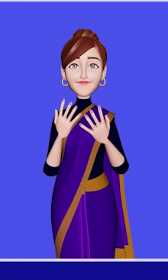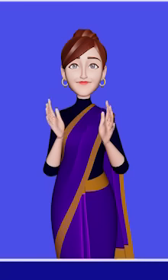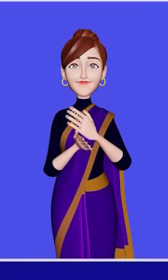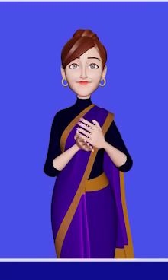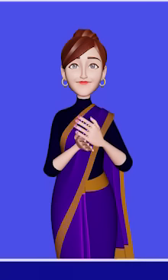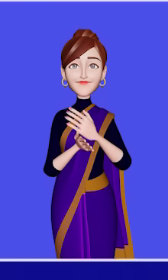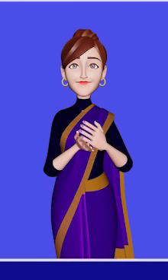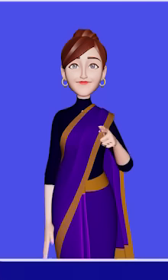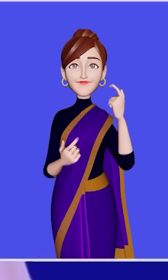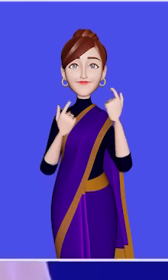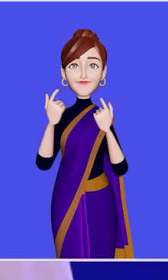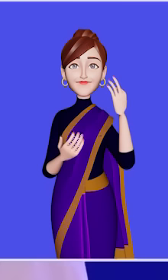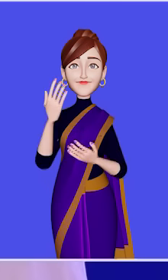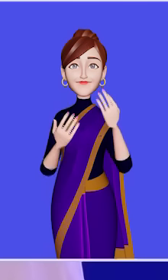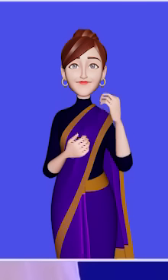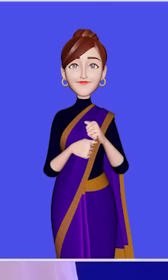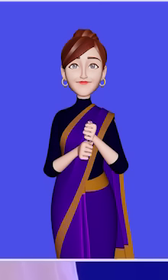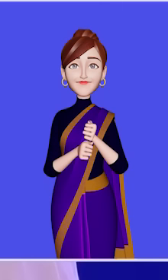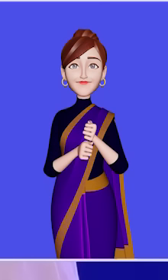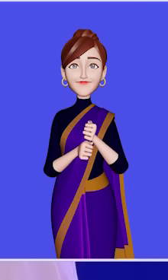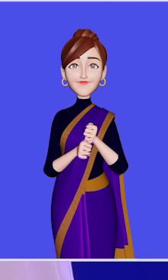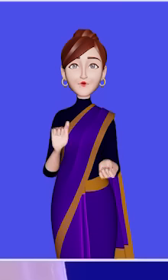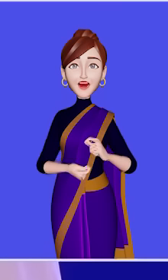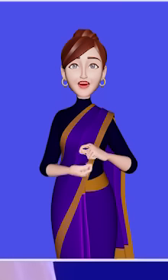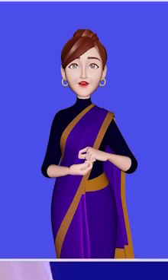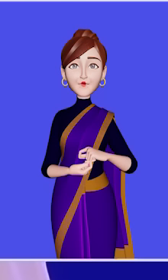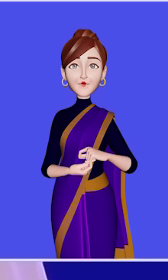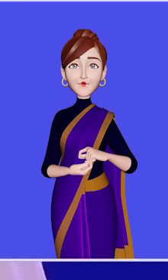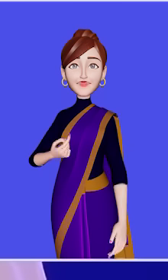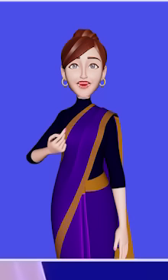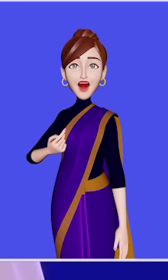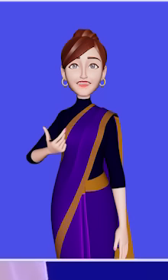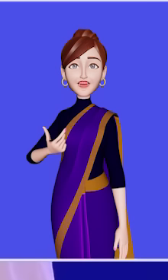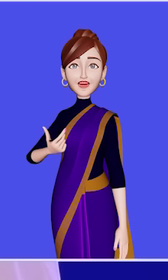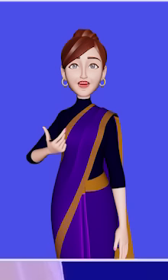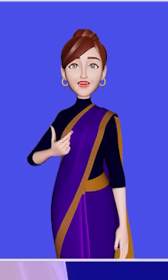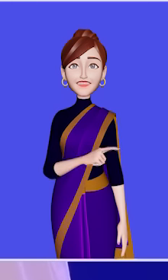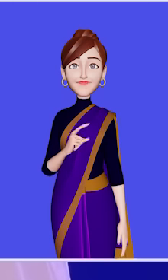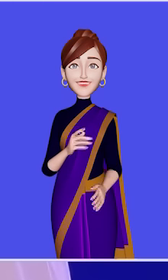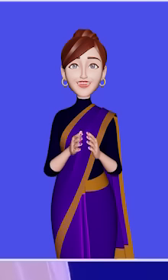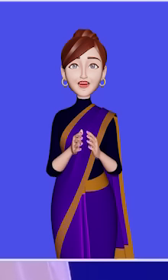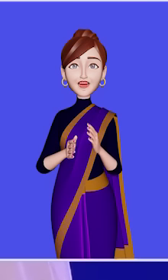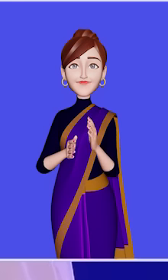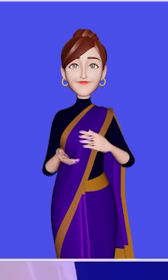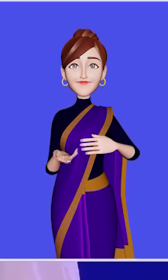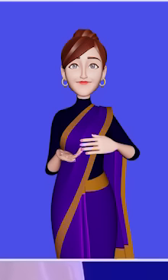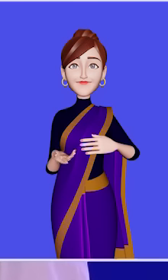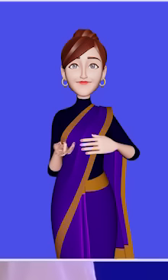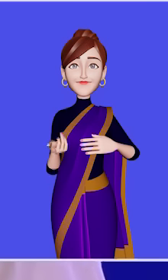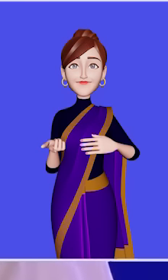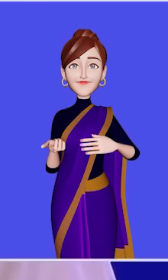भारत की इनोवेटिव कैपेबिलिटीज का बहुत बड़ा उदाहरण है।